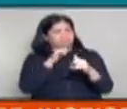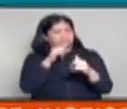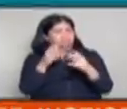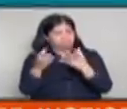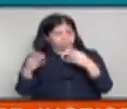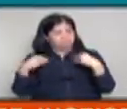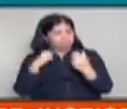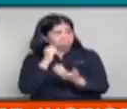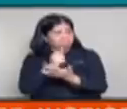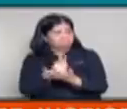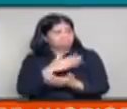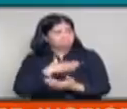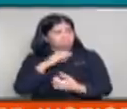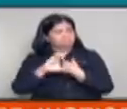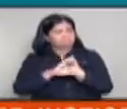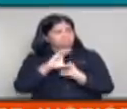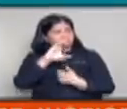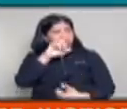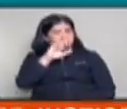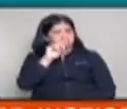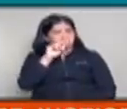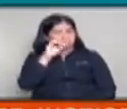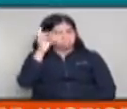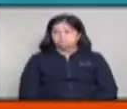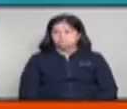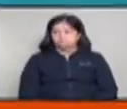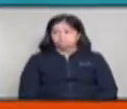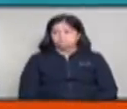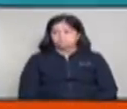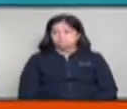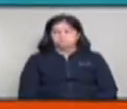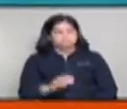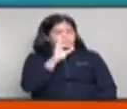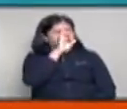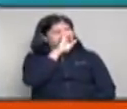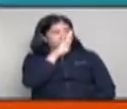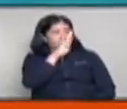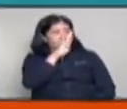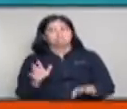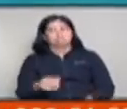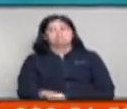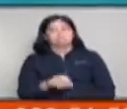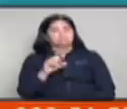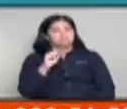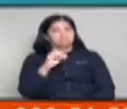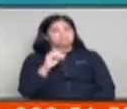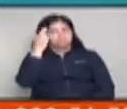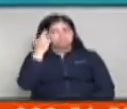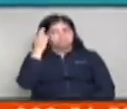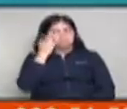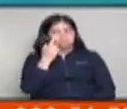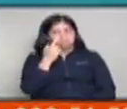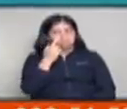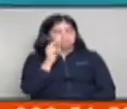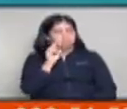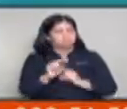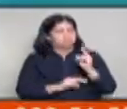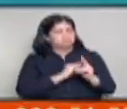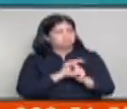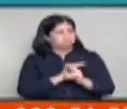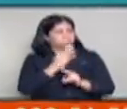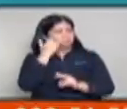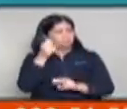nila na-aprubahan yung clearance ko? 7 months na po yun. February pa ho siya na-clear. Anong dahilan ng Universal